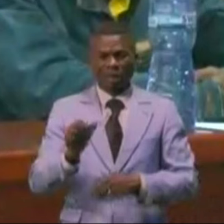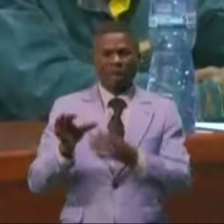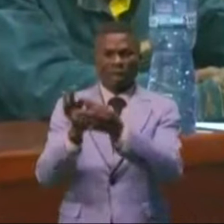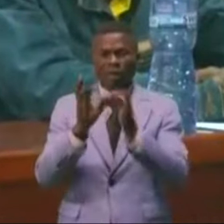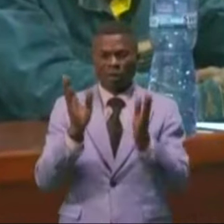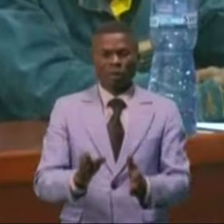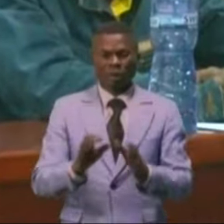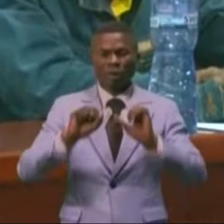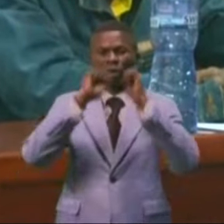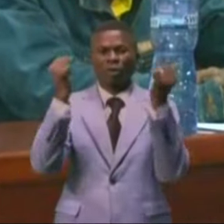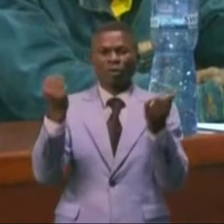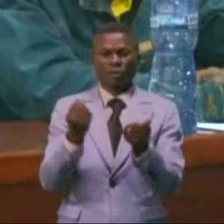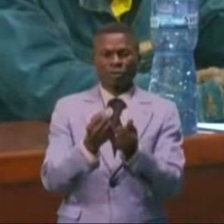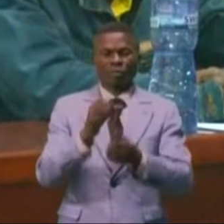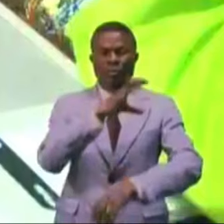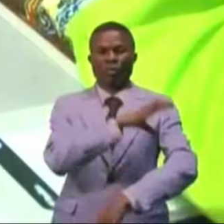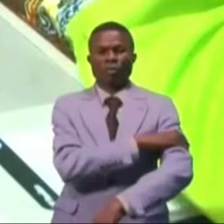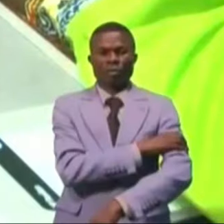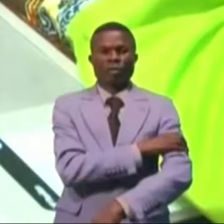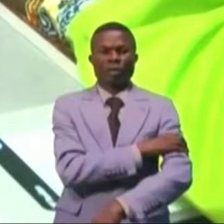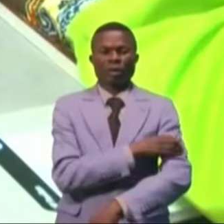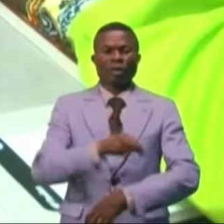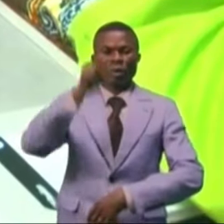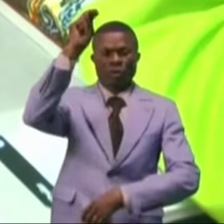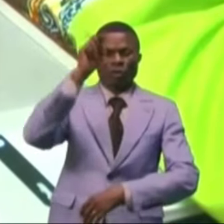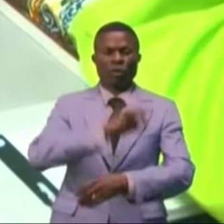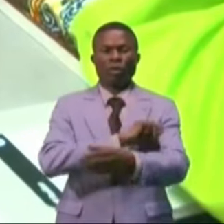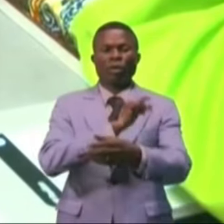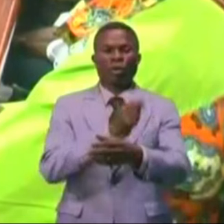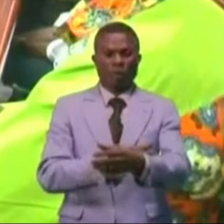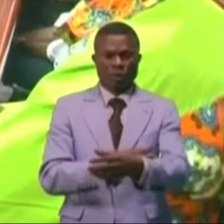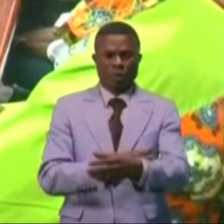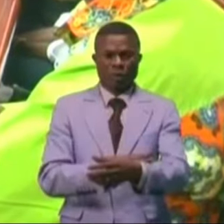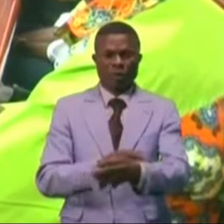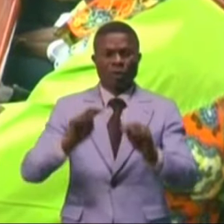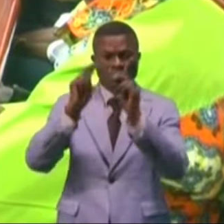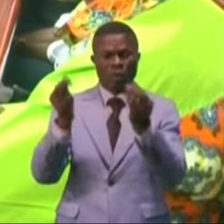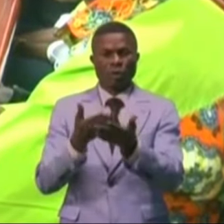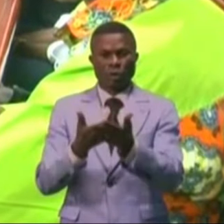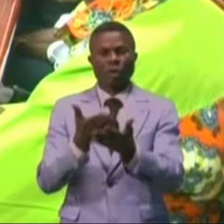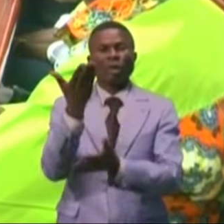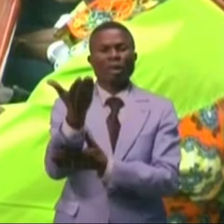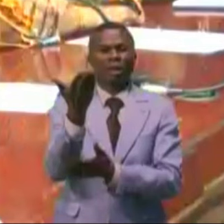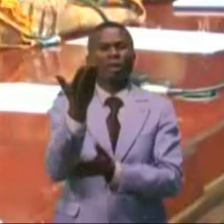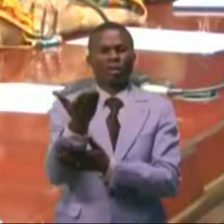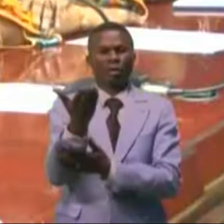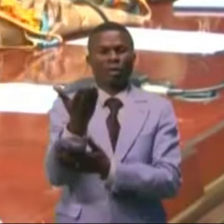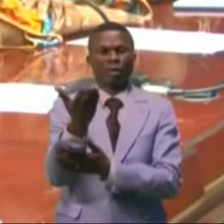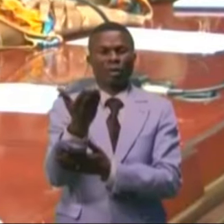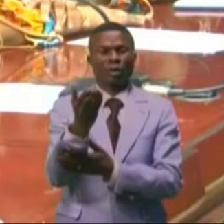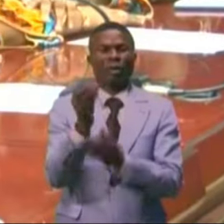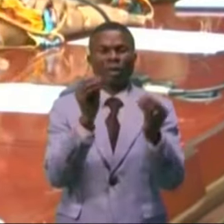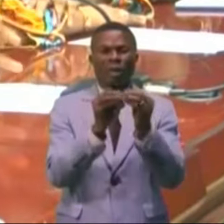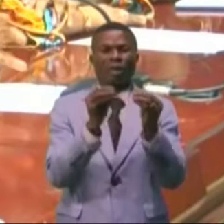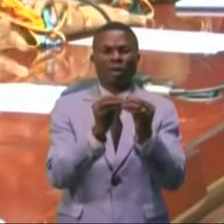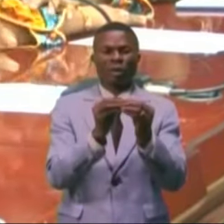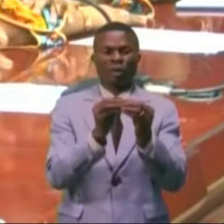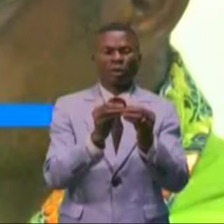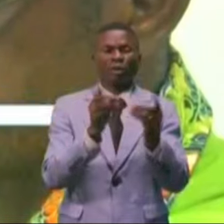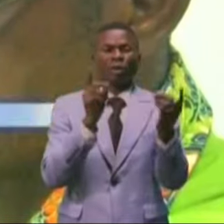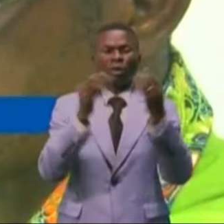la société civile du Nord Kivu. Les parties prenantes sollicitent de rencontrer les